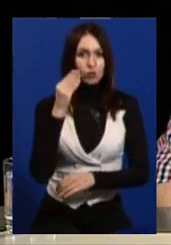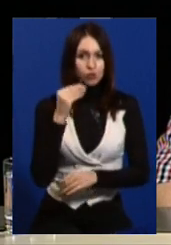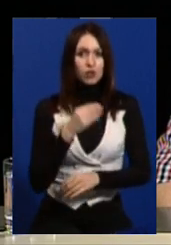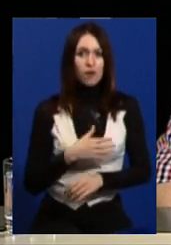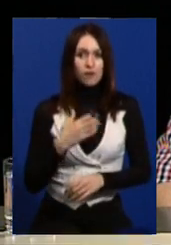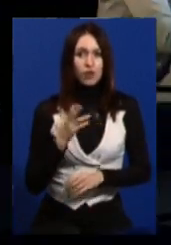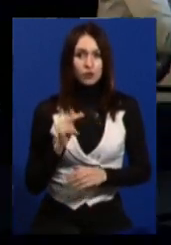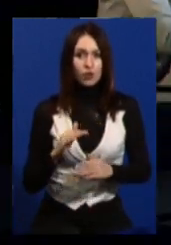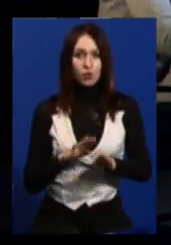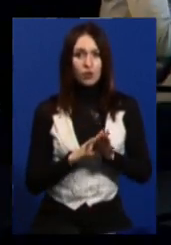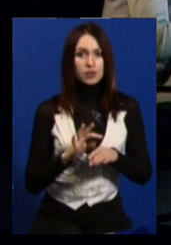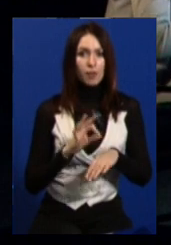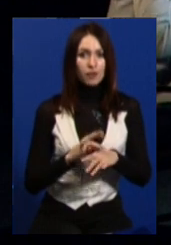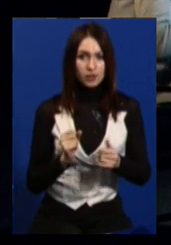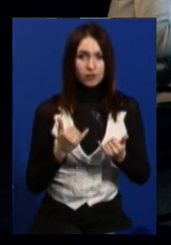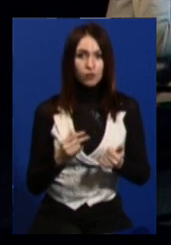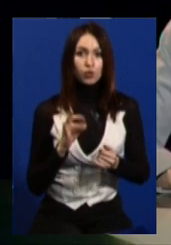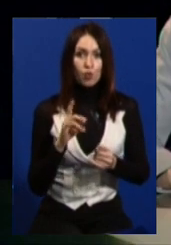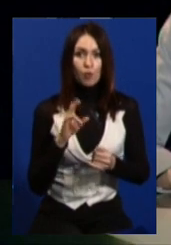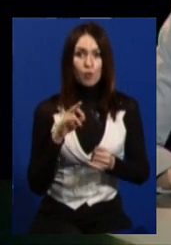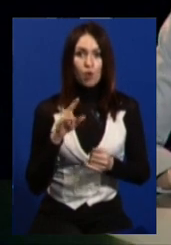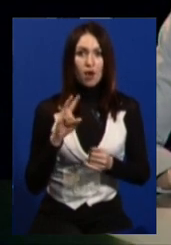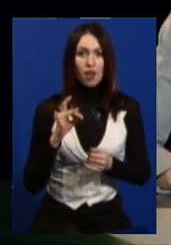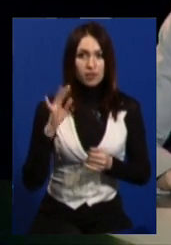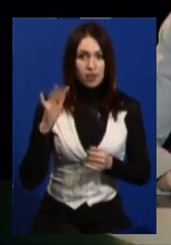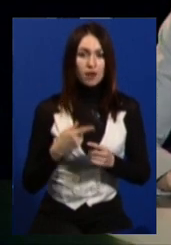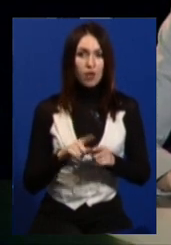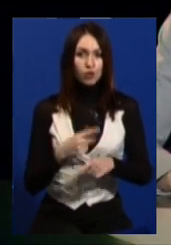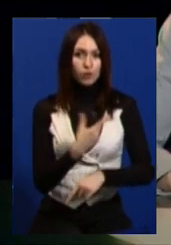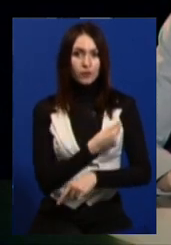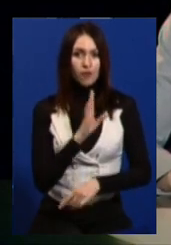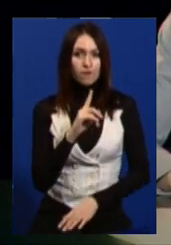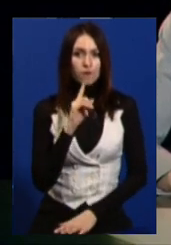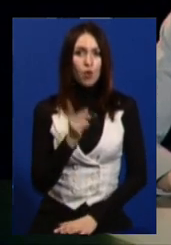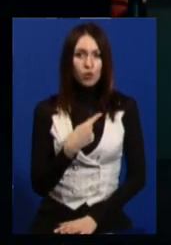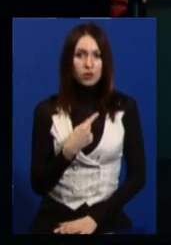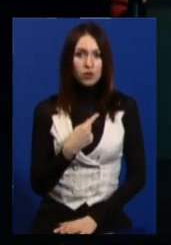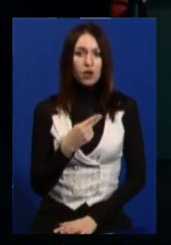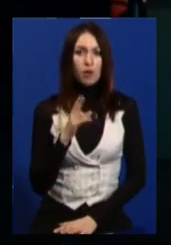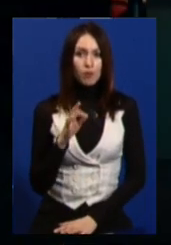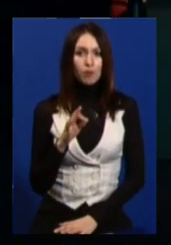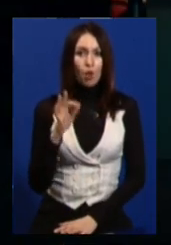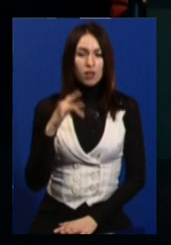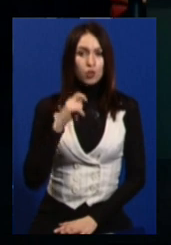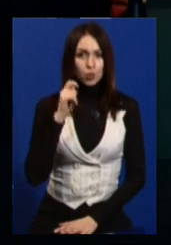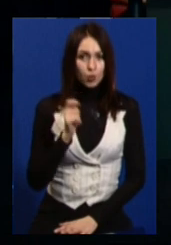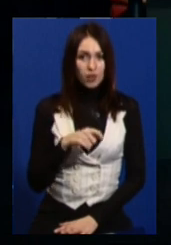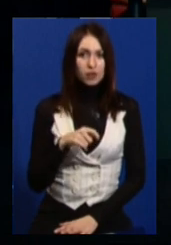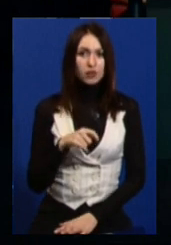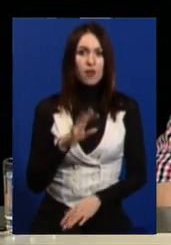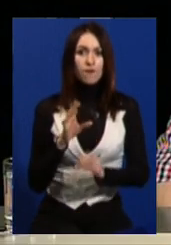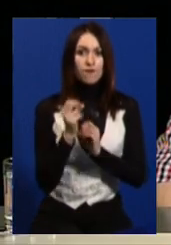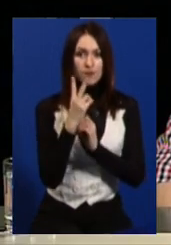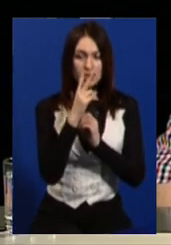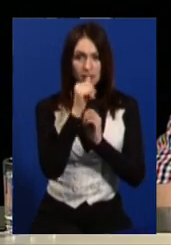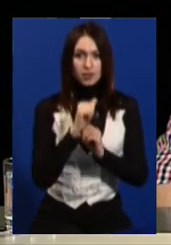подъем заболеваемости на сегодня. Хоча за календарем це щеплення в один рік мають робити. Вакцинація по календарю України проводиться в 12 місяців